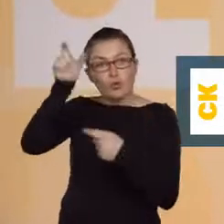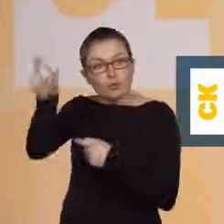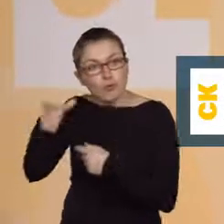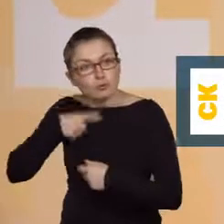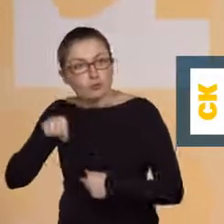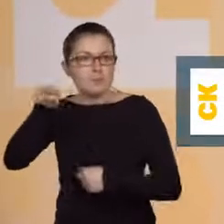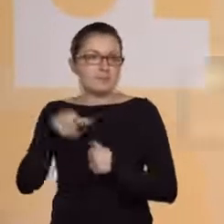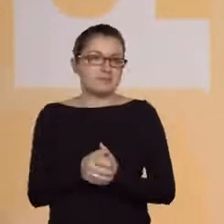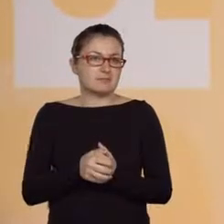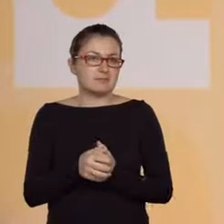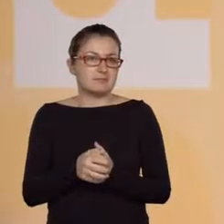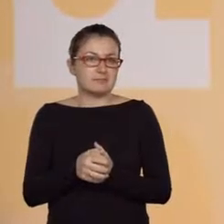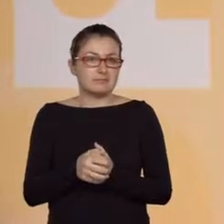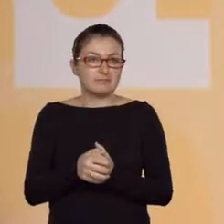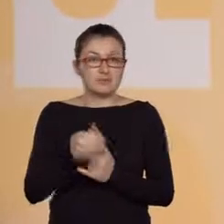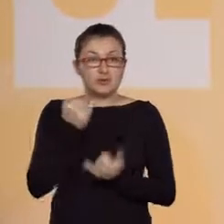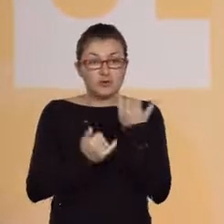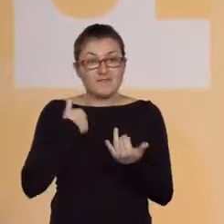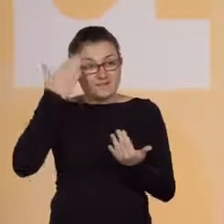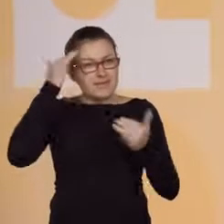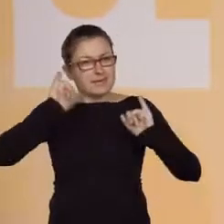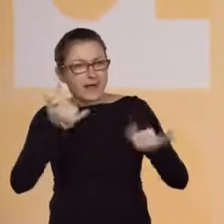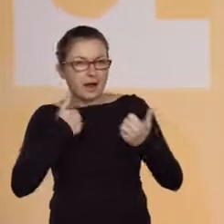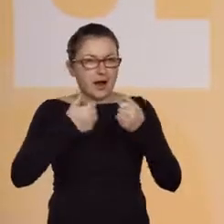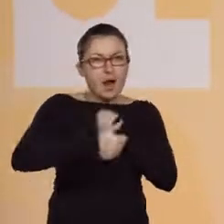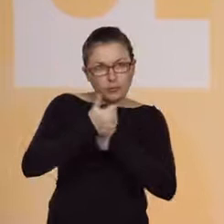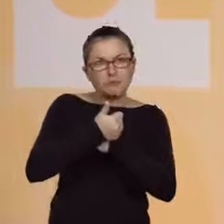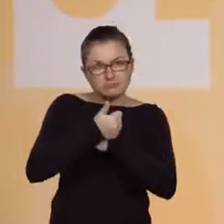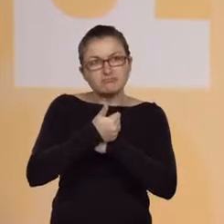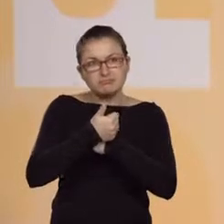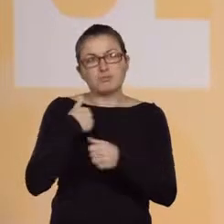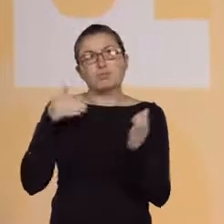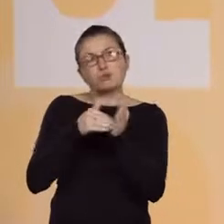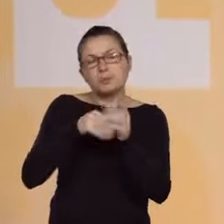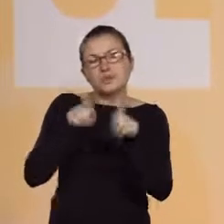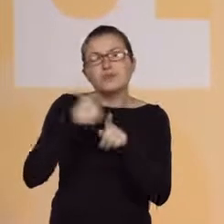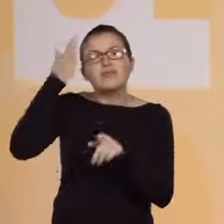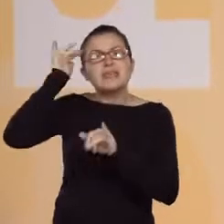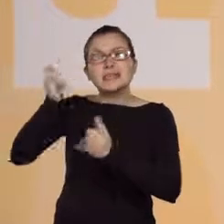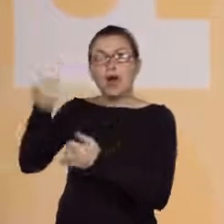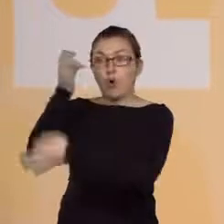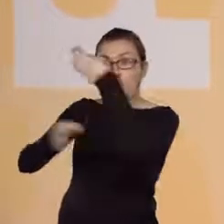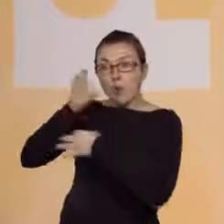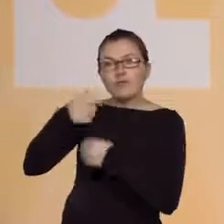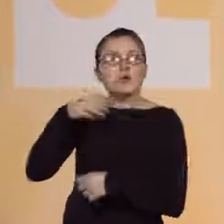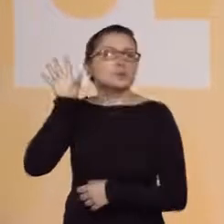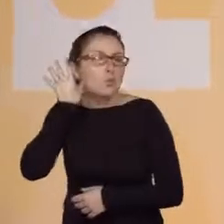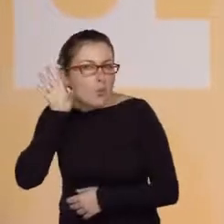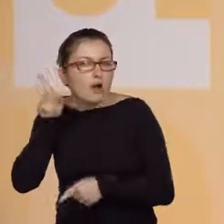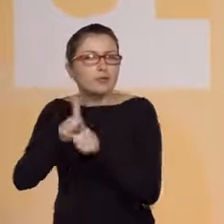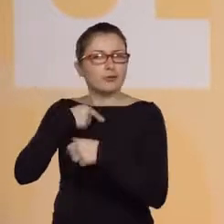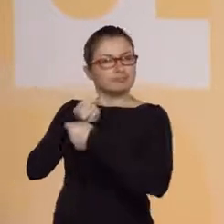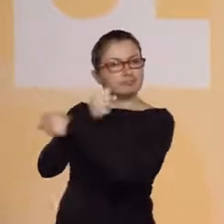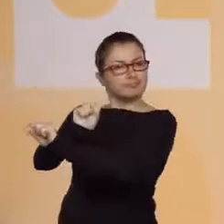Znajomość zasad argumentowania przydaje się też nam jako słuchaczom i odbiorcom. Łatwiej nam wtedy zrozumieć czyjeś racje, a także być odpornymi na próby